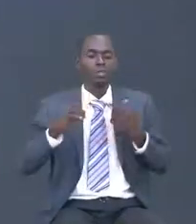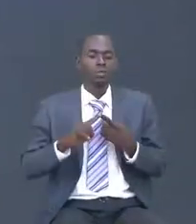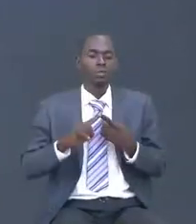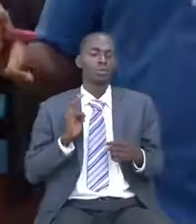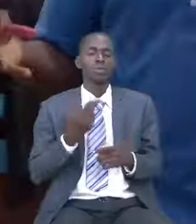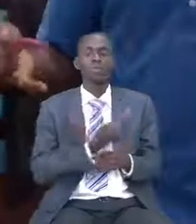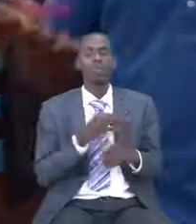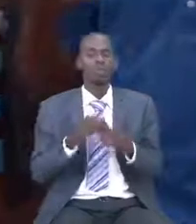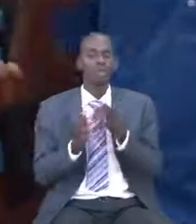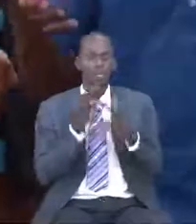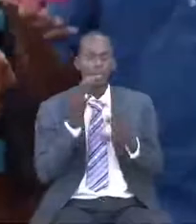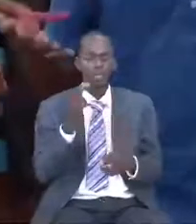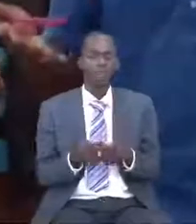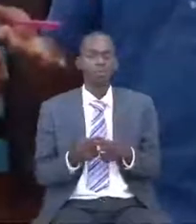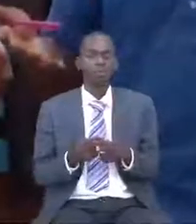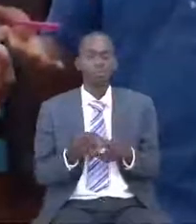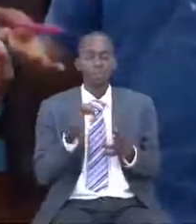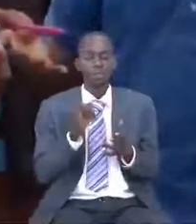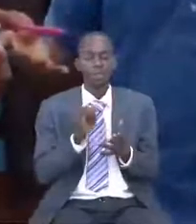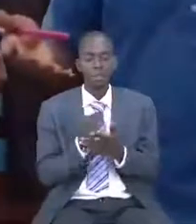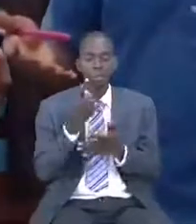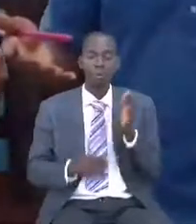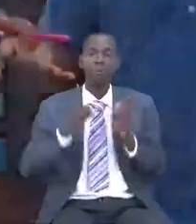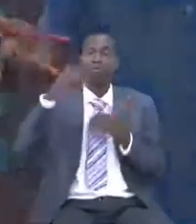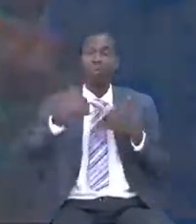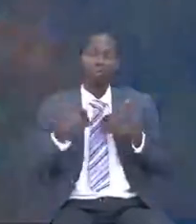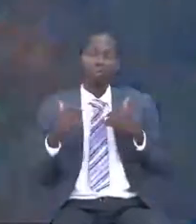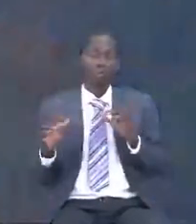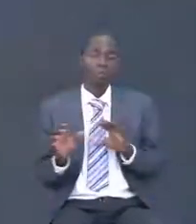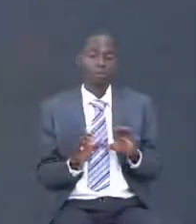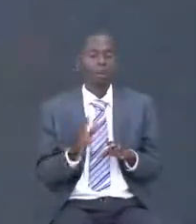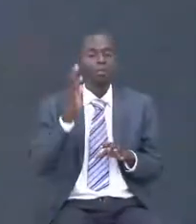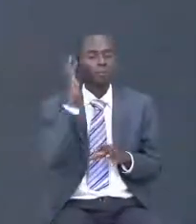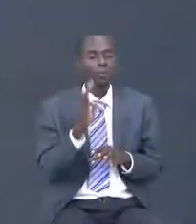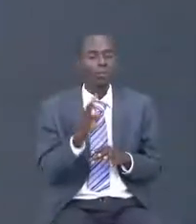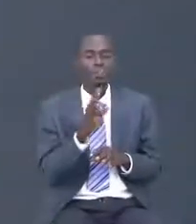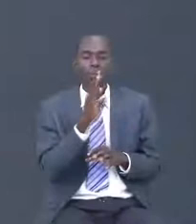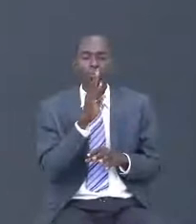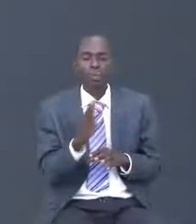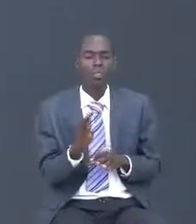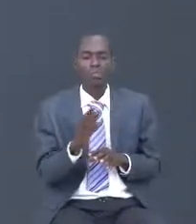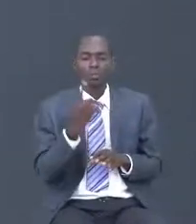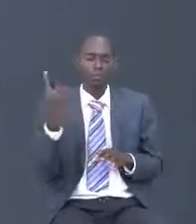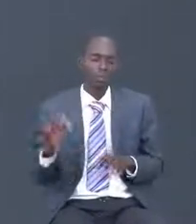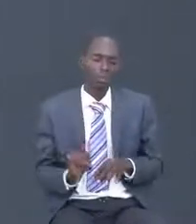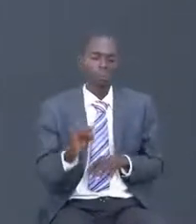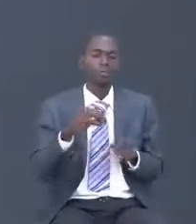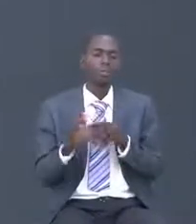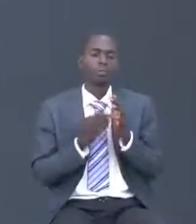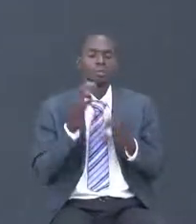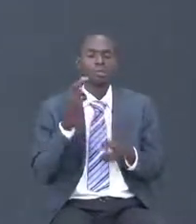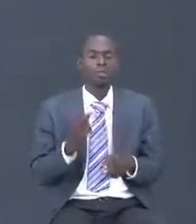la vie, l'état d'esprit de pionnier, accorde à chacun de nous. Pour que ce que tu as fait